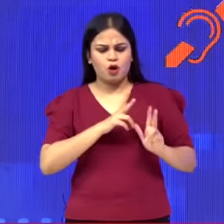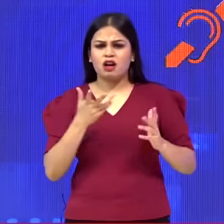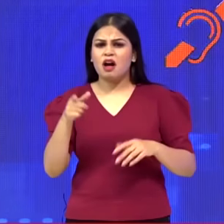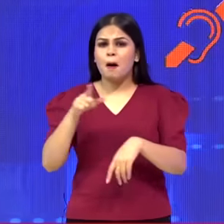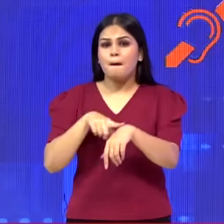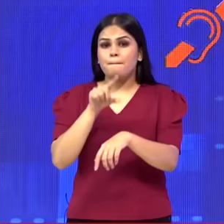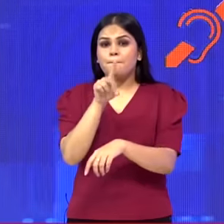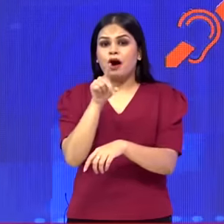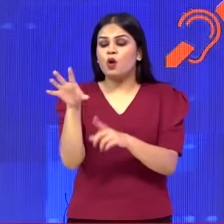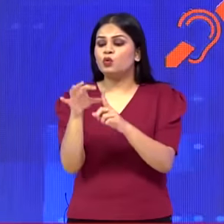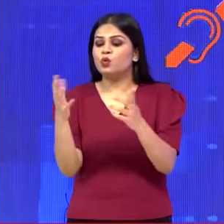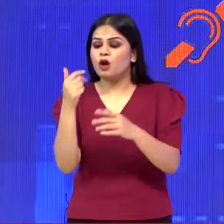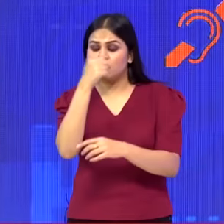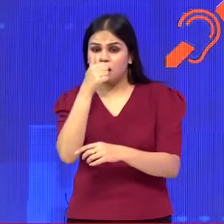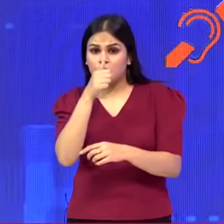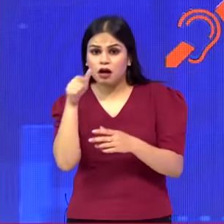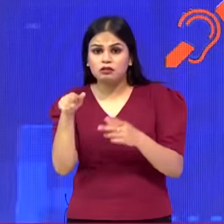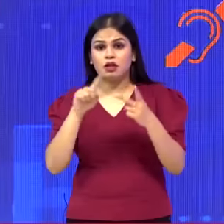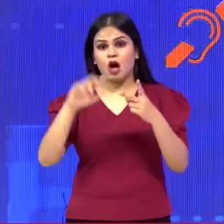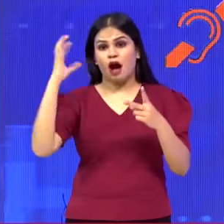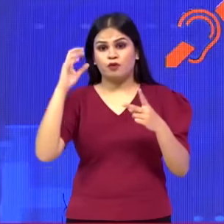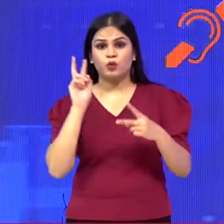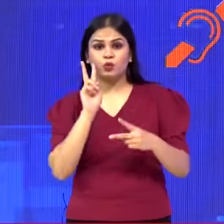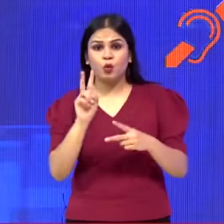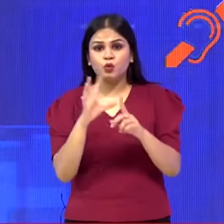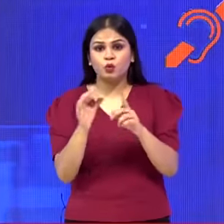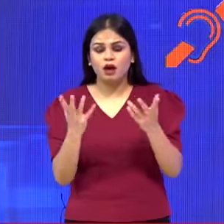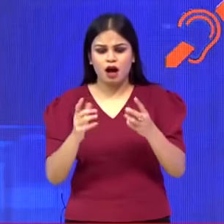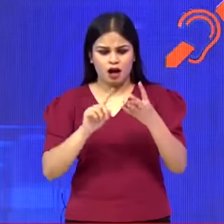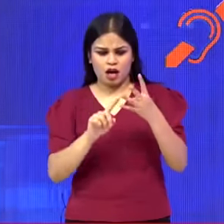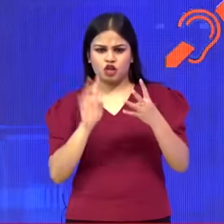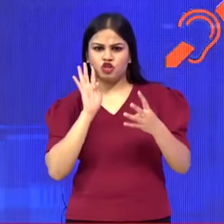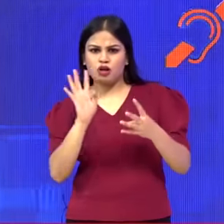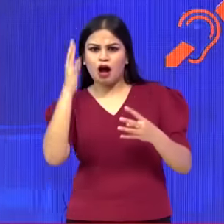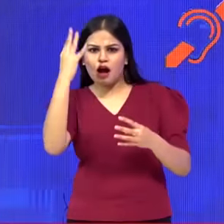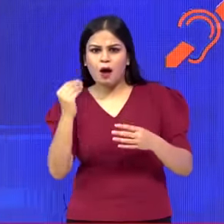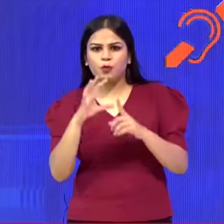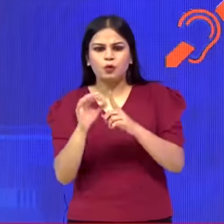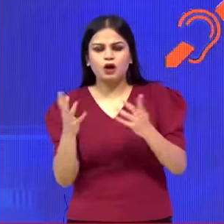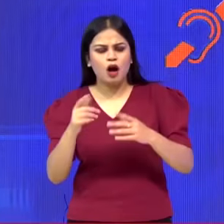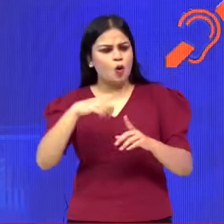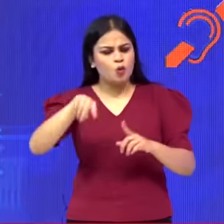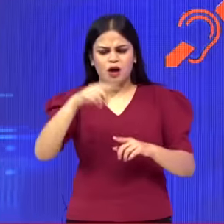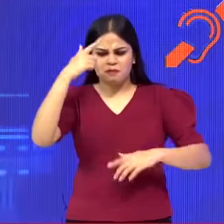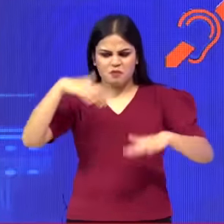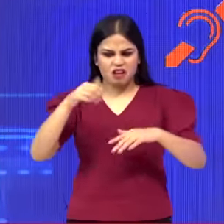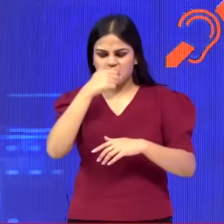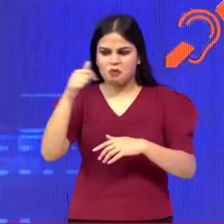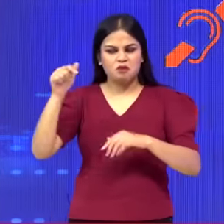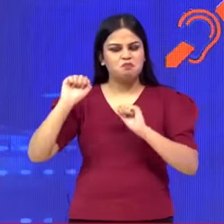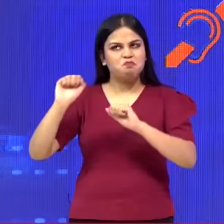क्या करेंगे या 2 बजे क्या करेंगे, 4 बजे क्या करेंगे, क्या शरारत करेंगे, किसी को कुछ पता नहीं। सर ये झूठ है